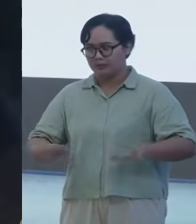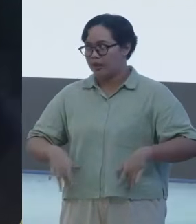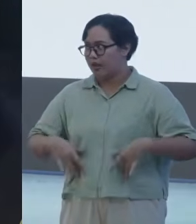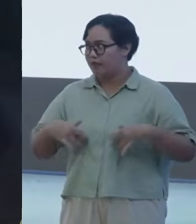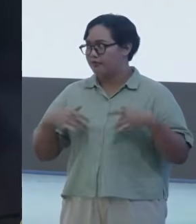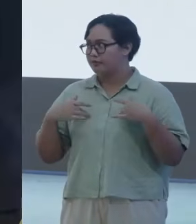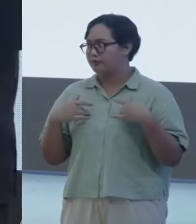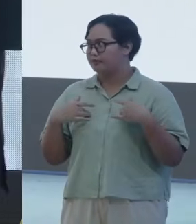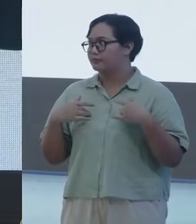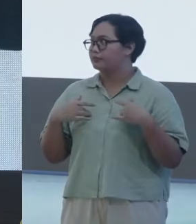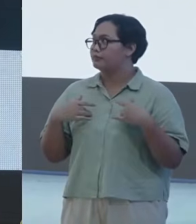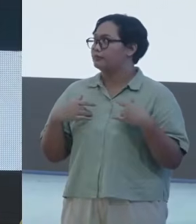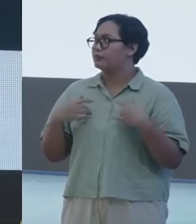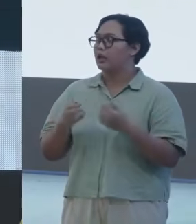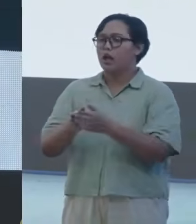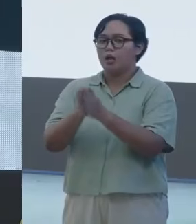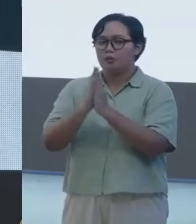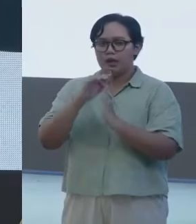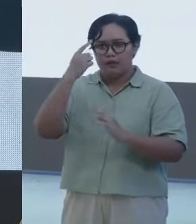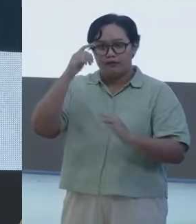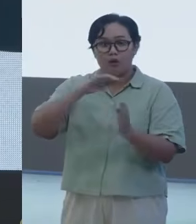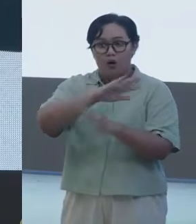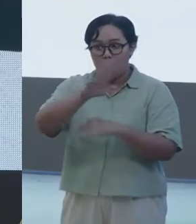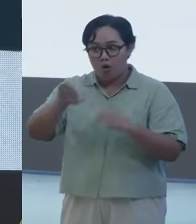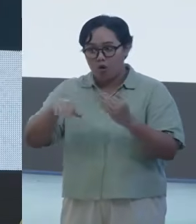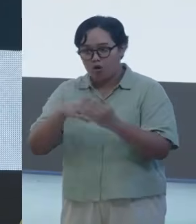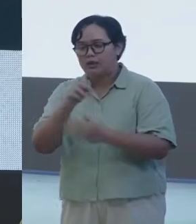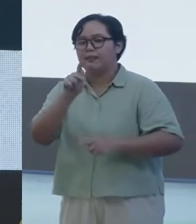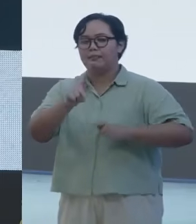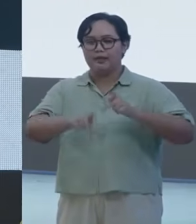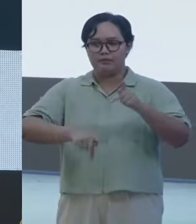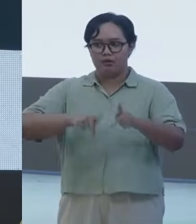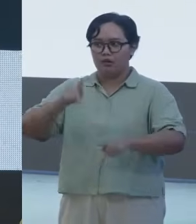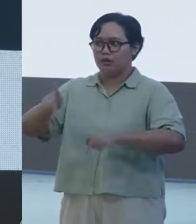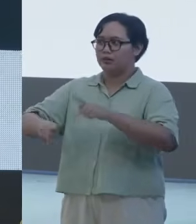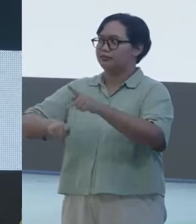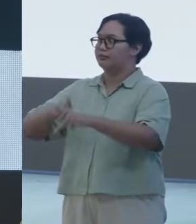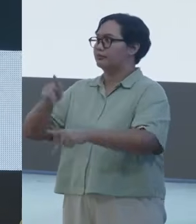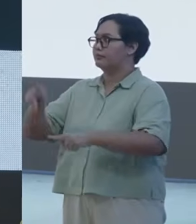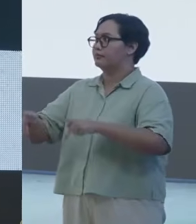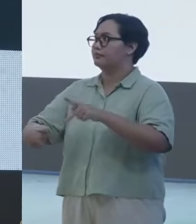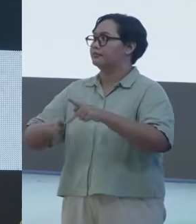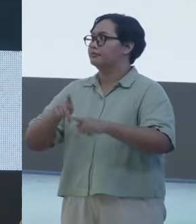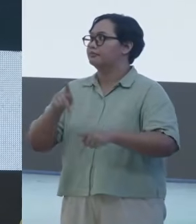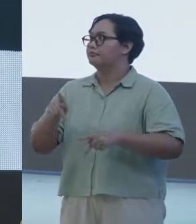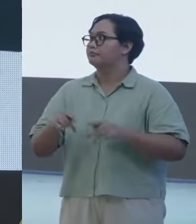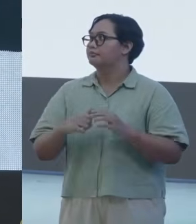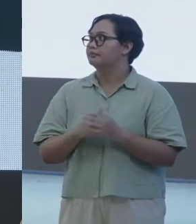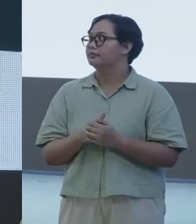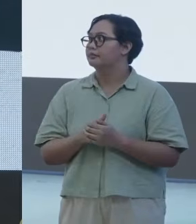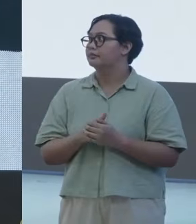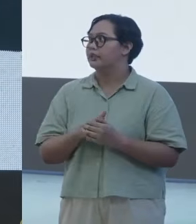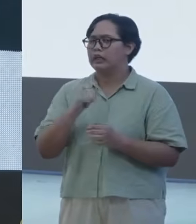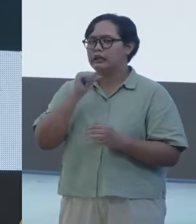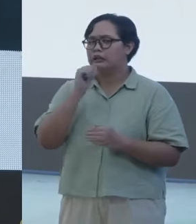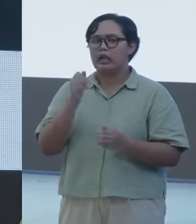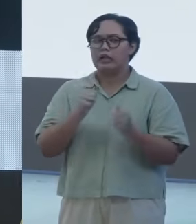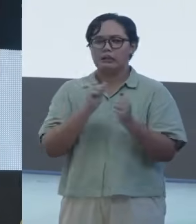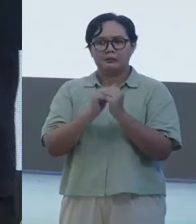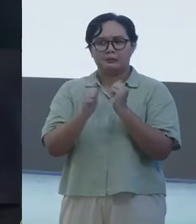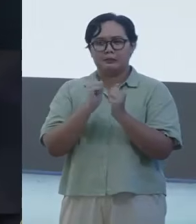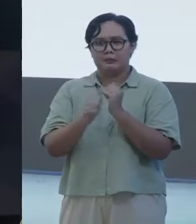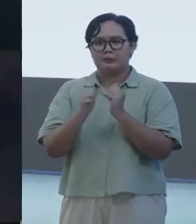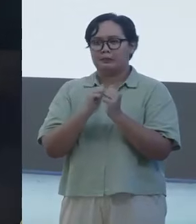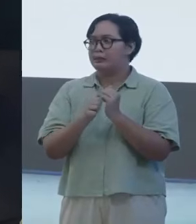Pray for all kinds of people. Hindi ibig sabihin na all people, so if